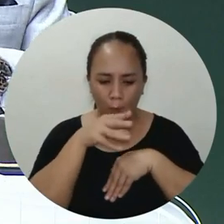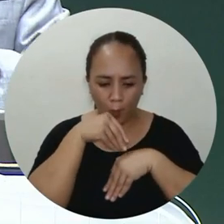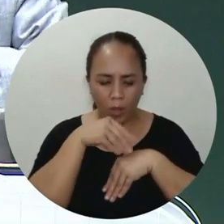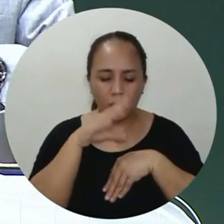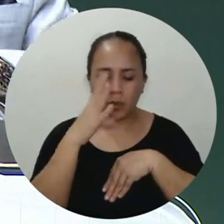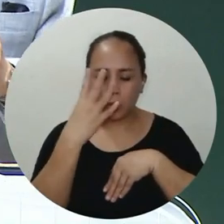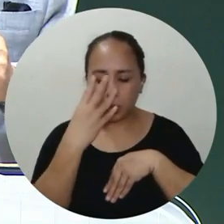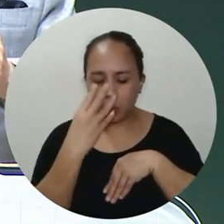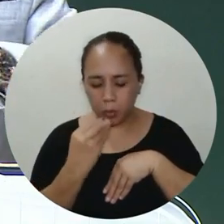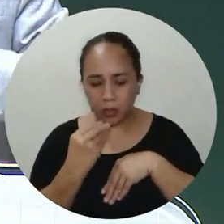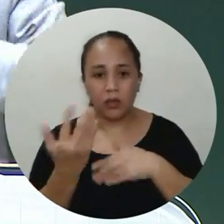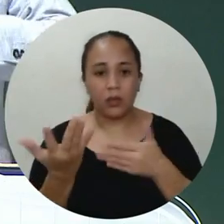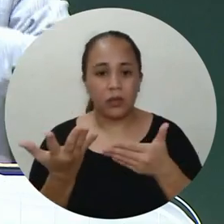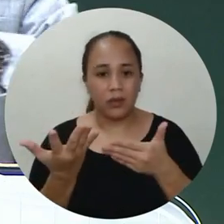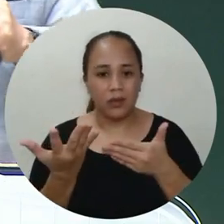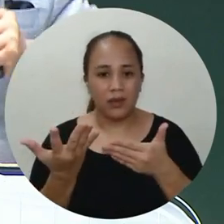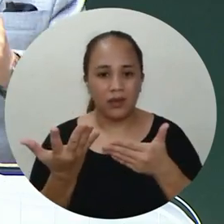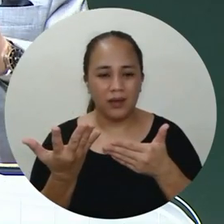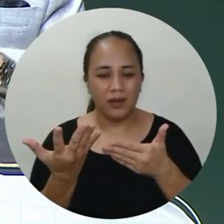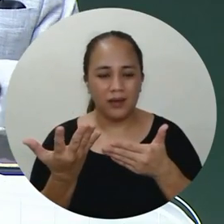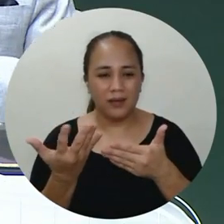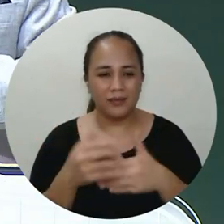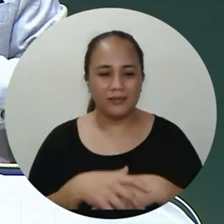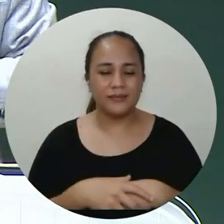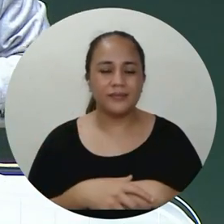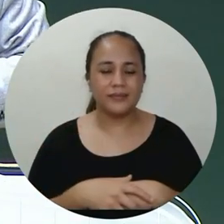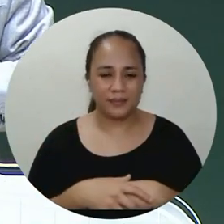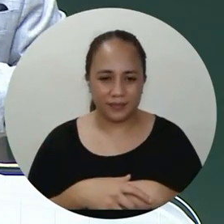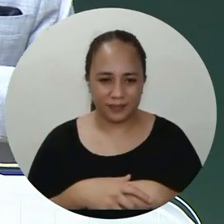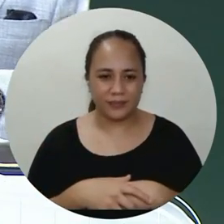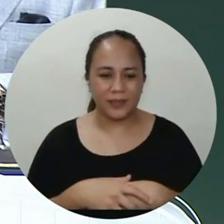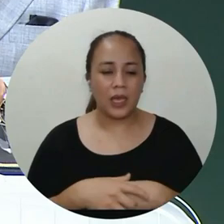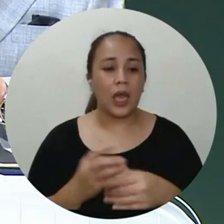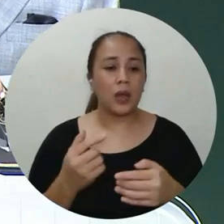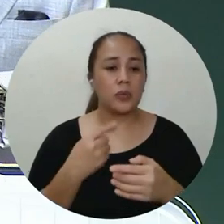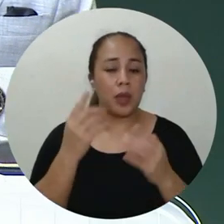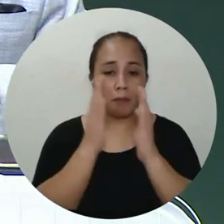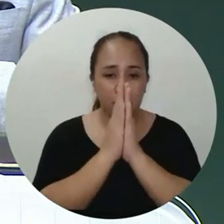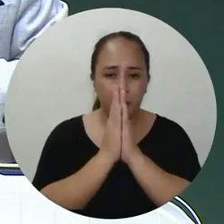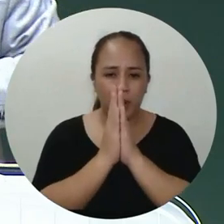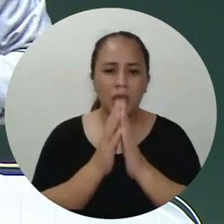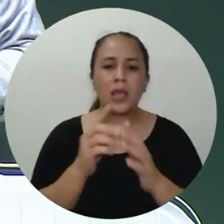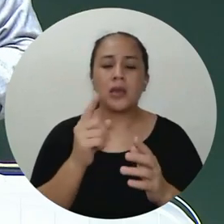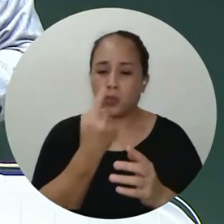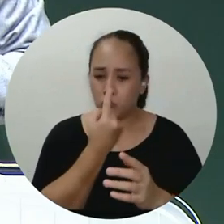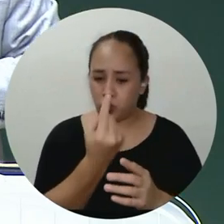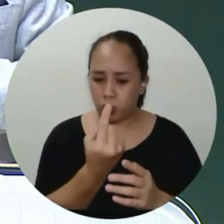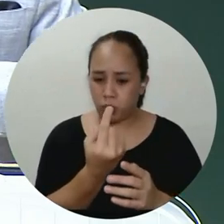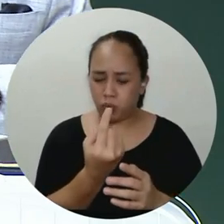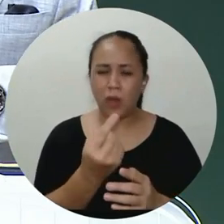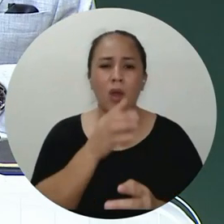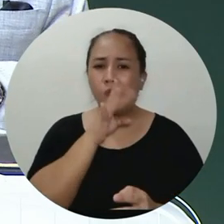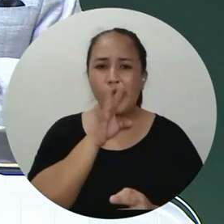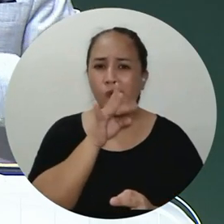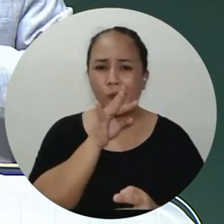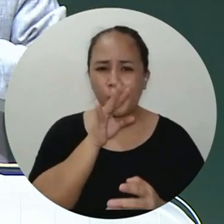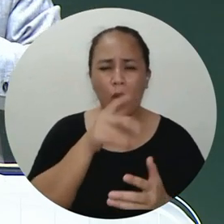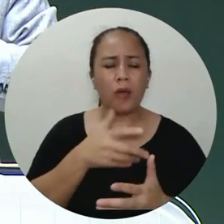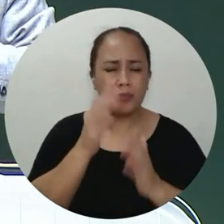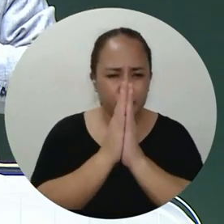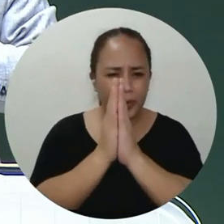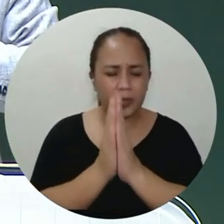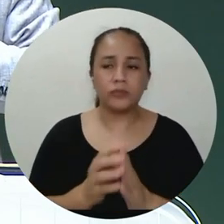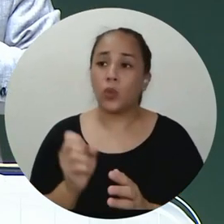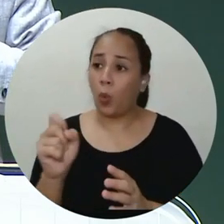other things. 그래서 혼자 기도하거나 손에 기도하고 같이 할 때는 합심해서 기도하고. And that's when you pray alone, pray out loud, and pray all together. 자